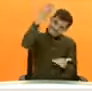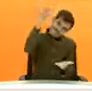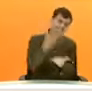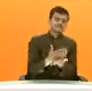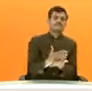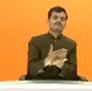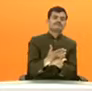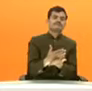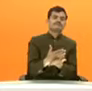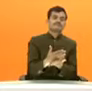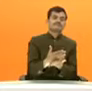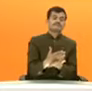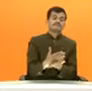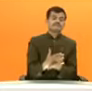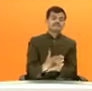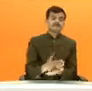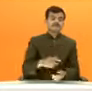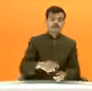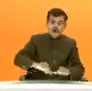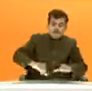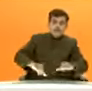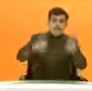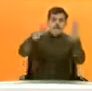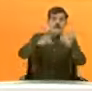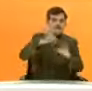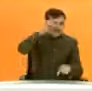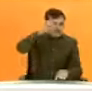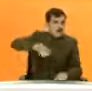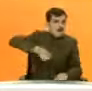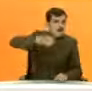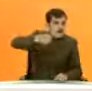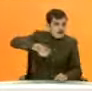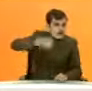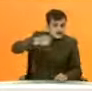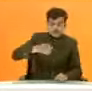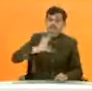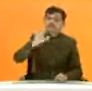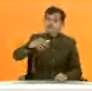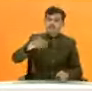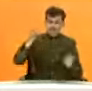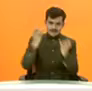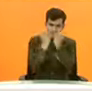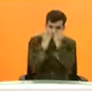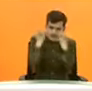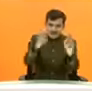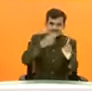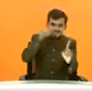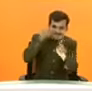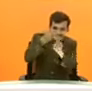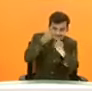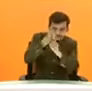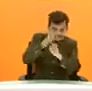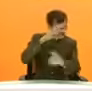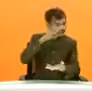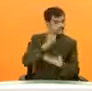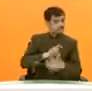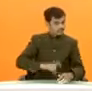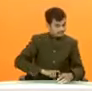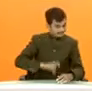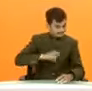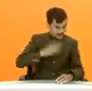पड़ा। एक ऐसी जीत थी जिसने आजादी की लड़ाई में नया विश्वास फूंका। आप